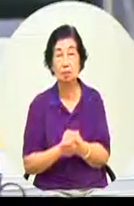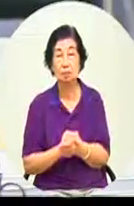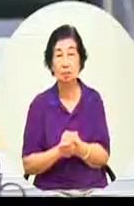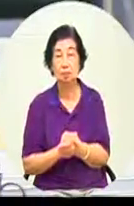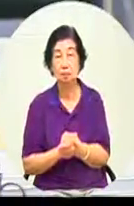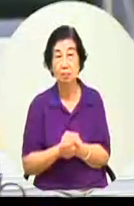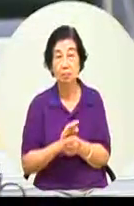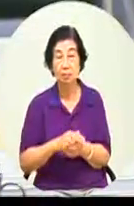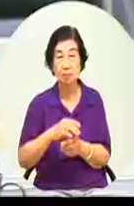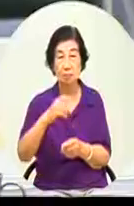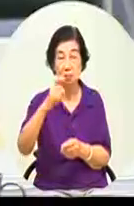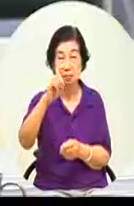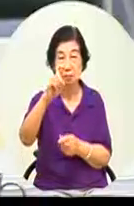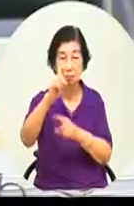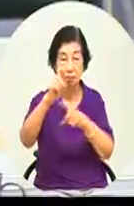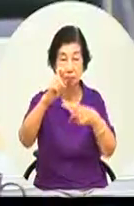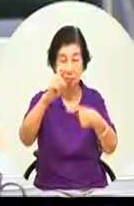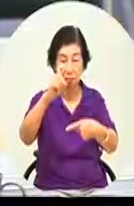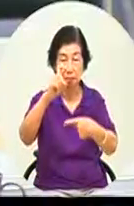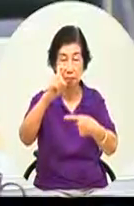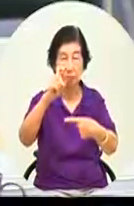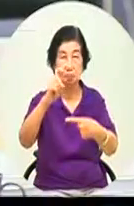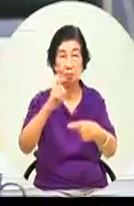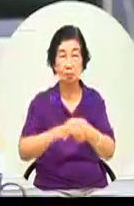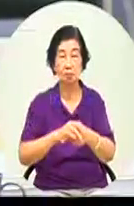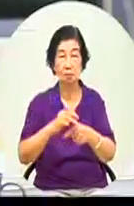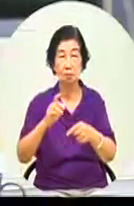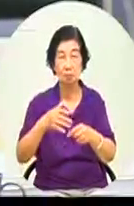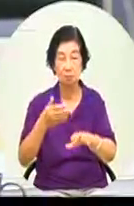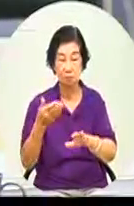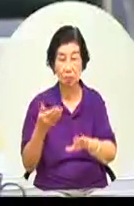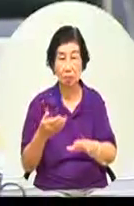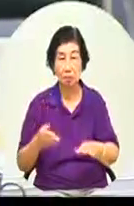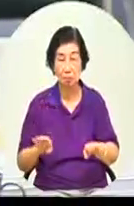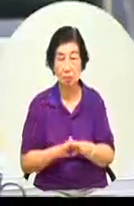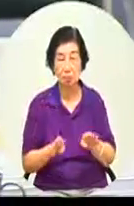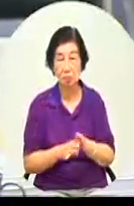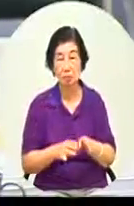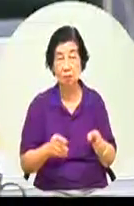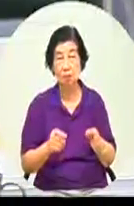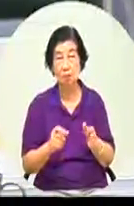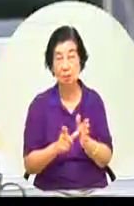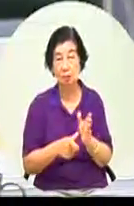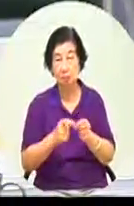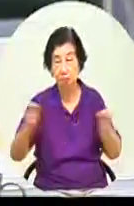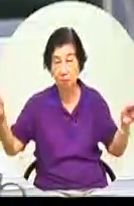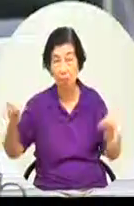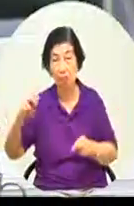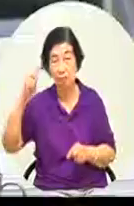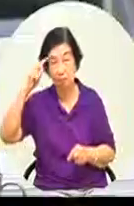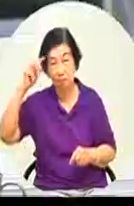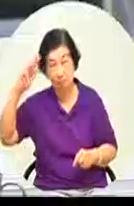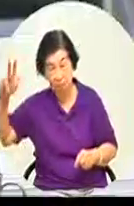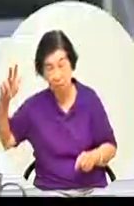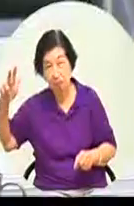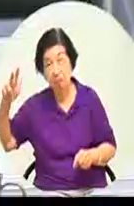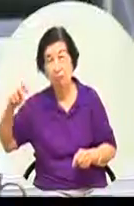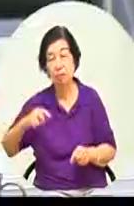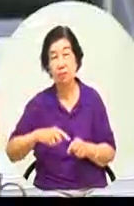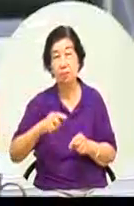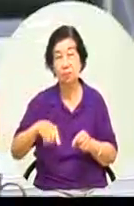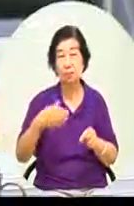假嘛，我们陆方有公布了一个数据，就是黄金周7天来台的人数仅